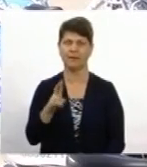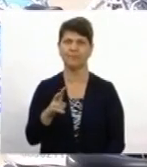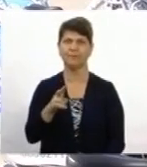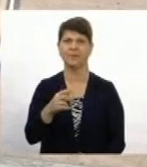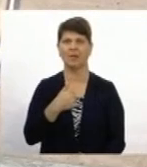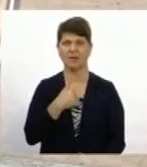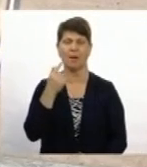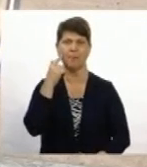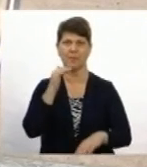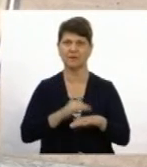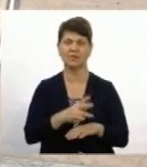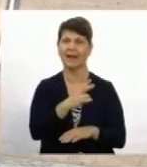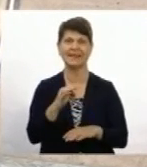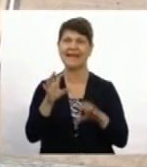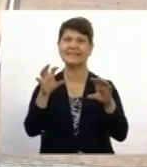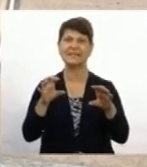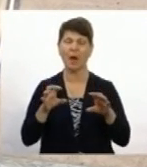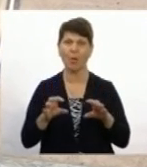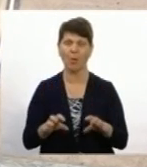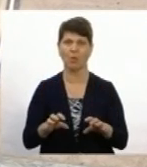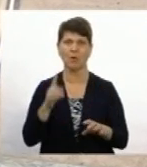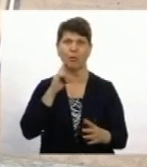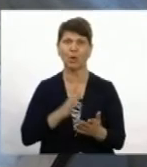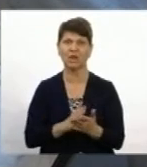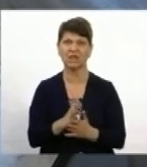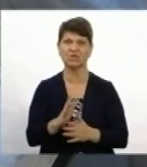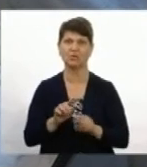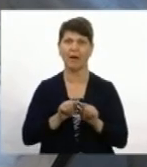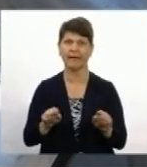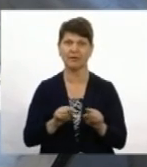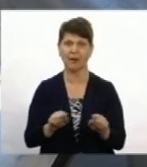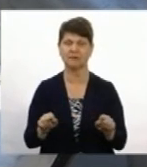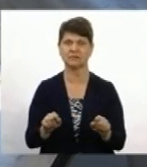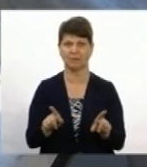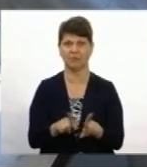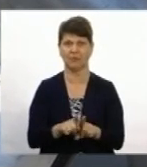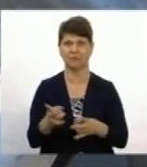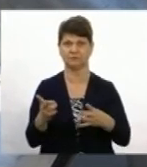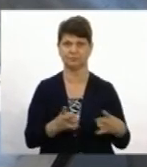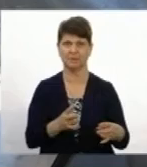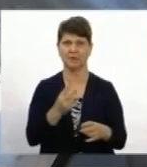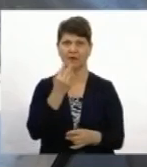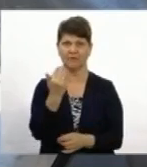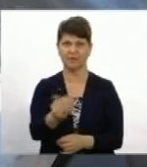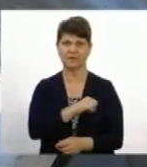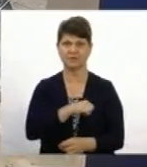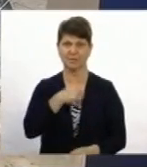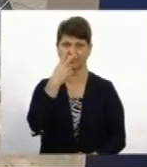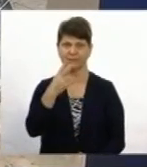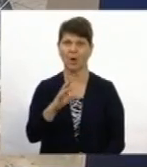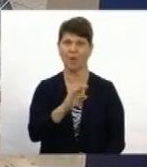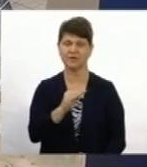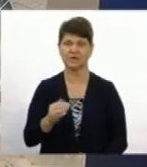нам фактично незаконне розміщення політичної агітації на наших носіях. Бо там, ви ж самі бачите, офіційне